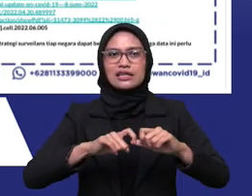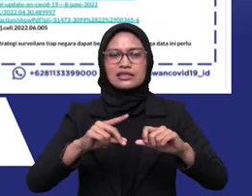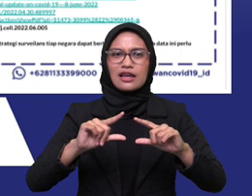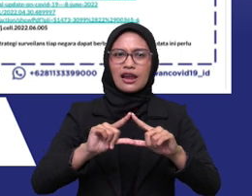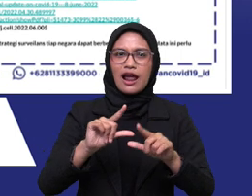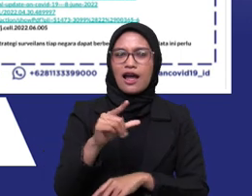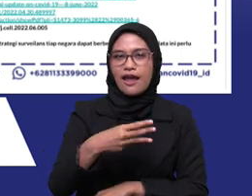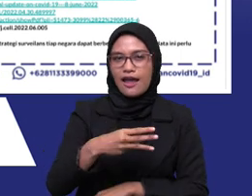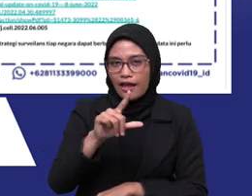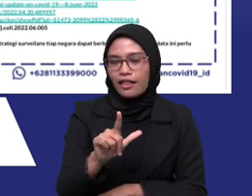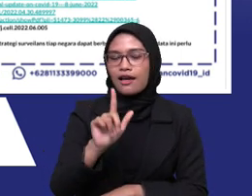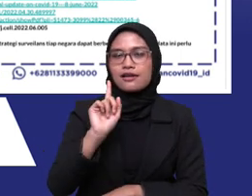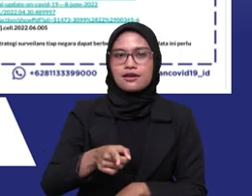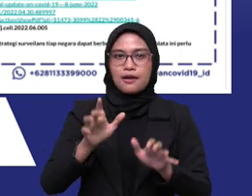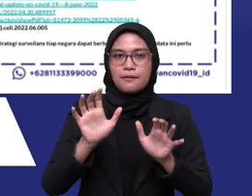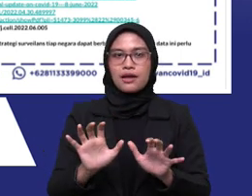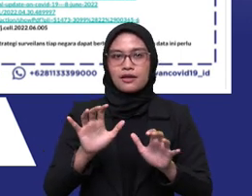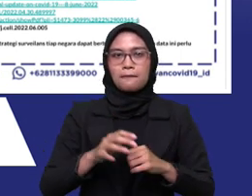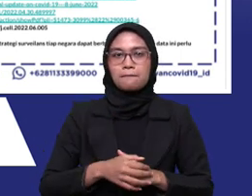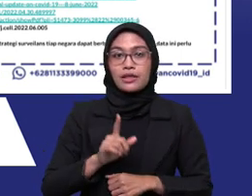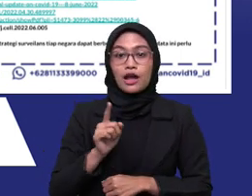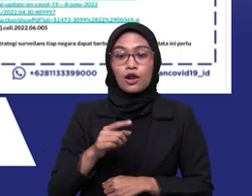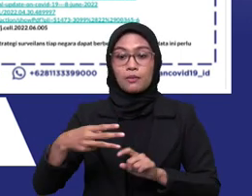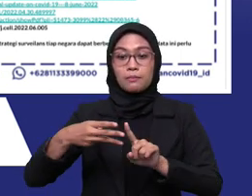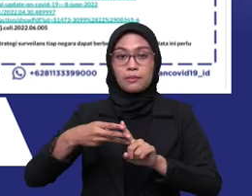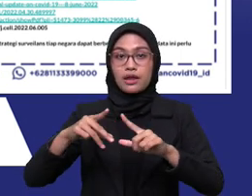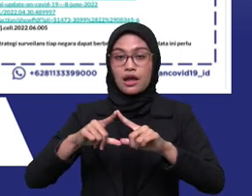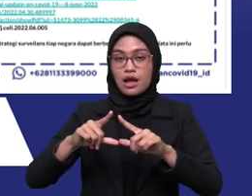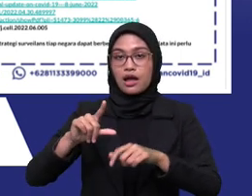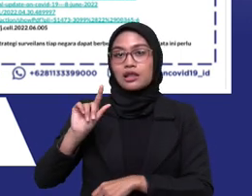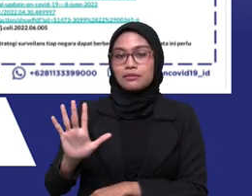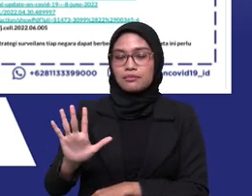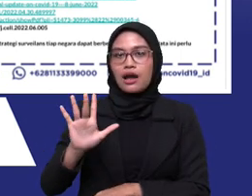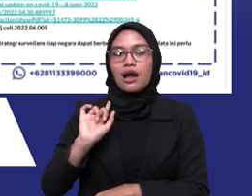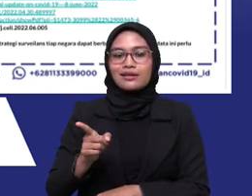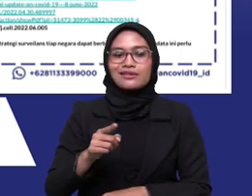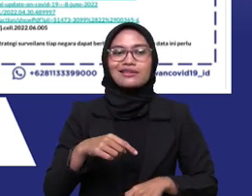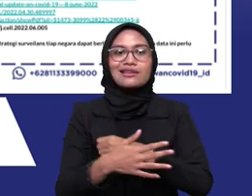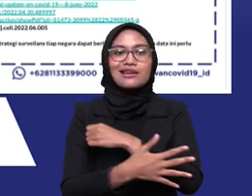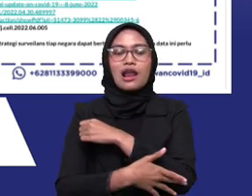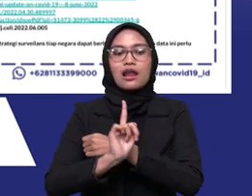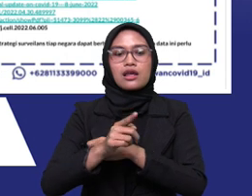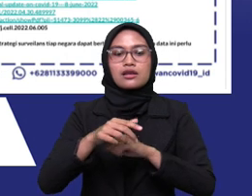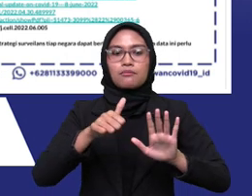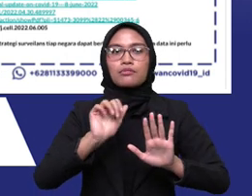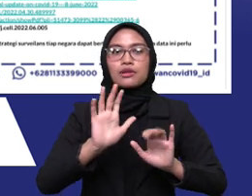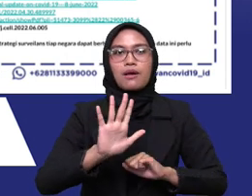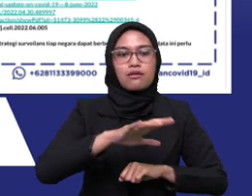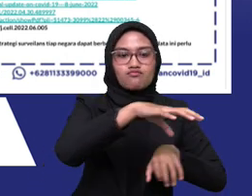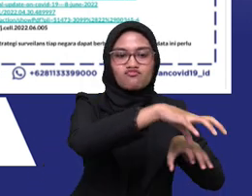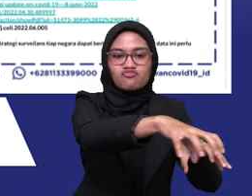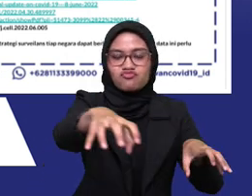Sedangkan untuk varian pa5 sudah diidentifikasi di 65 negara melalui